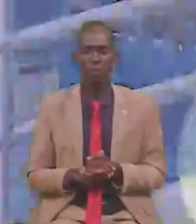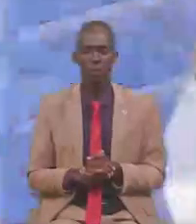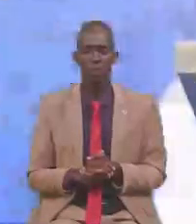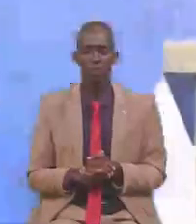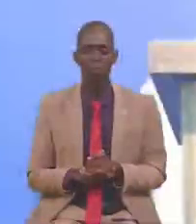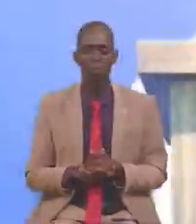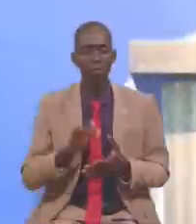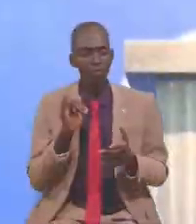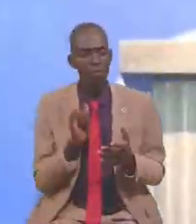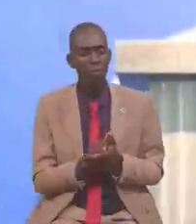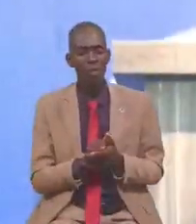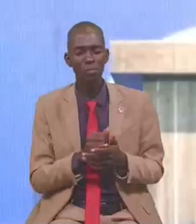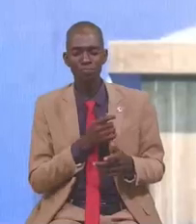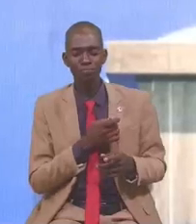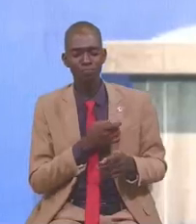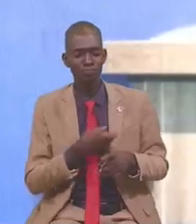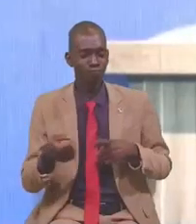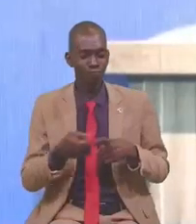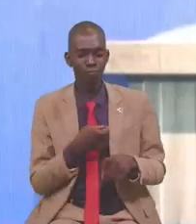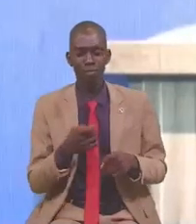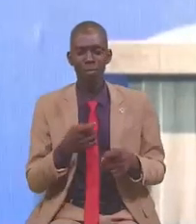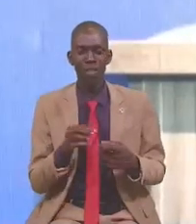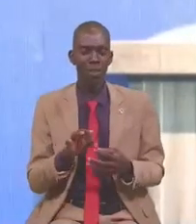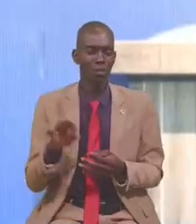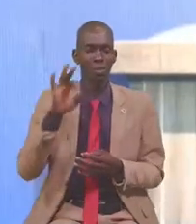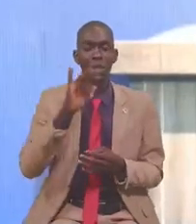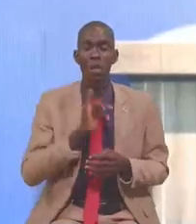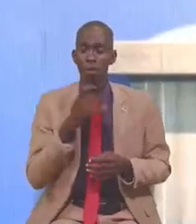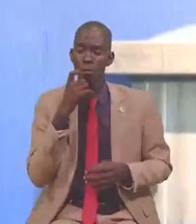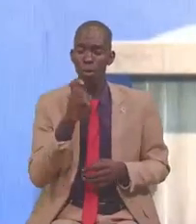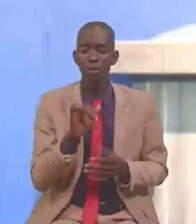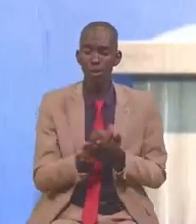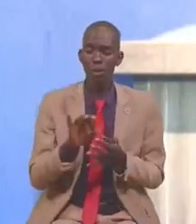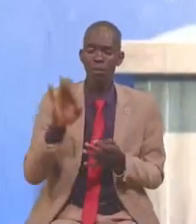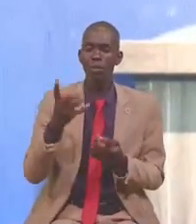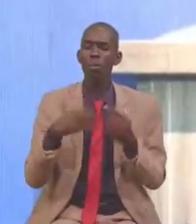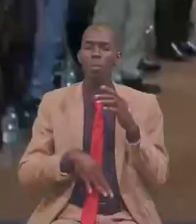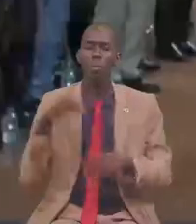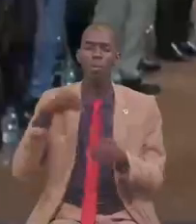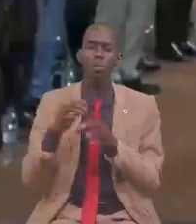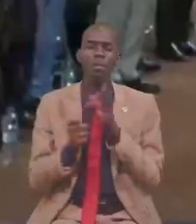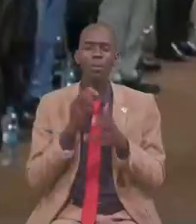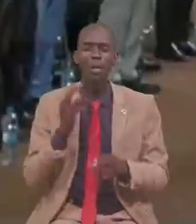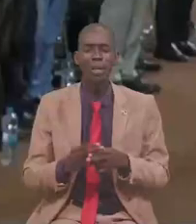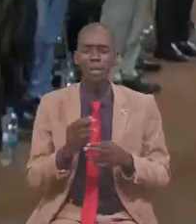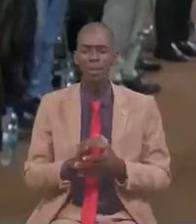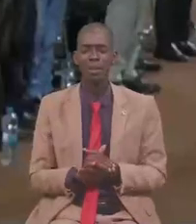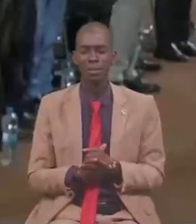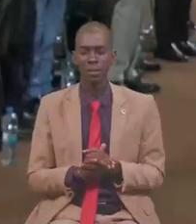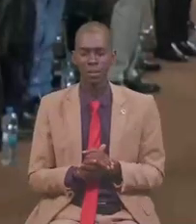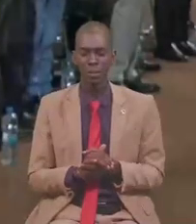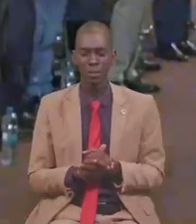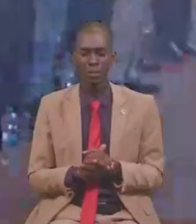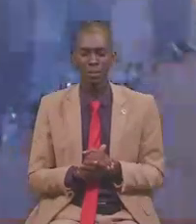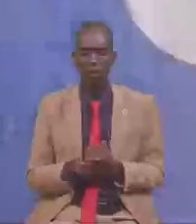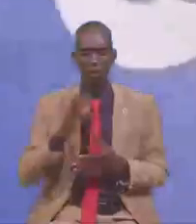Cet esprit qui tourmente, je te commande, sors de là au nom de Jésus-Christ. La